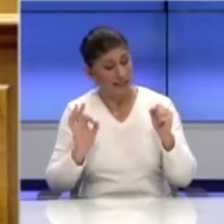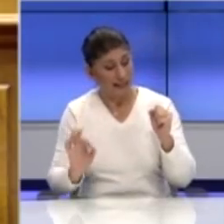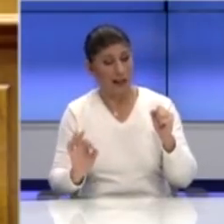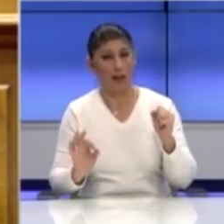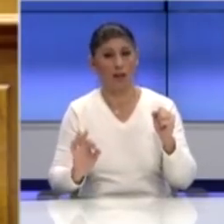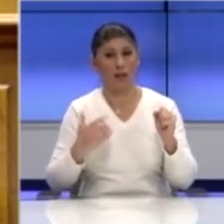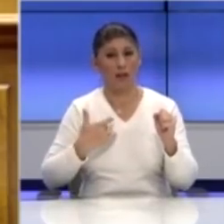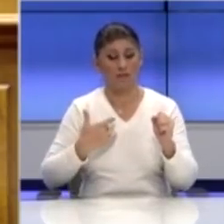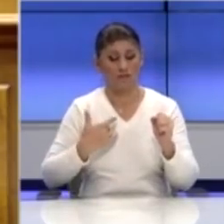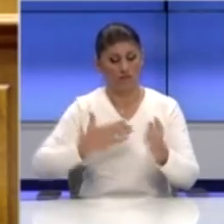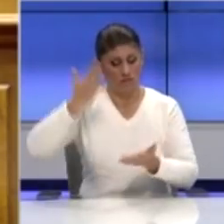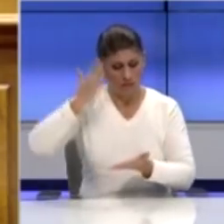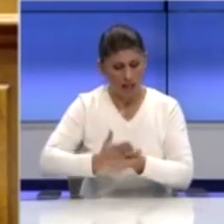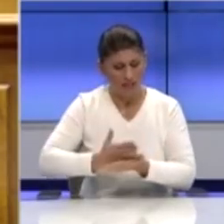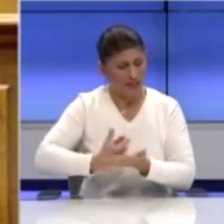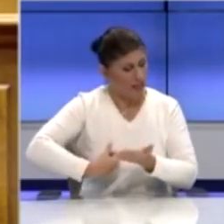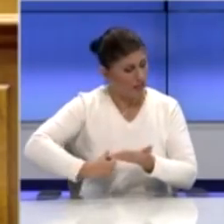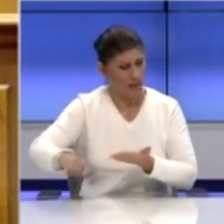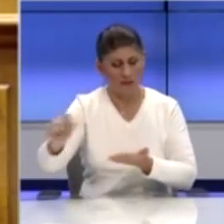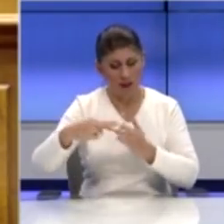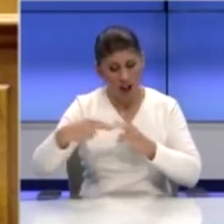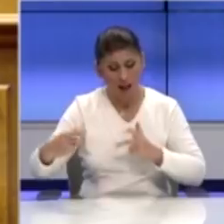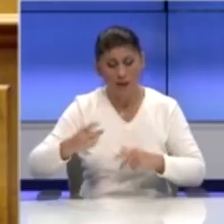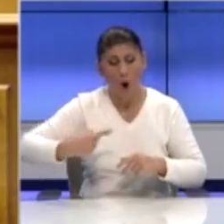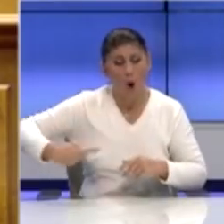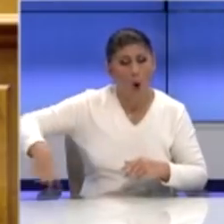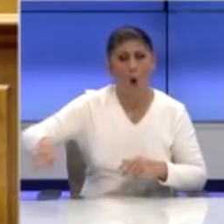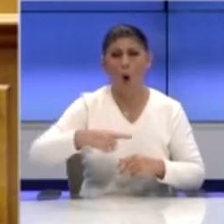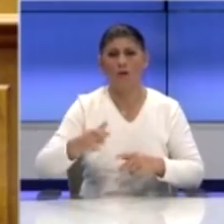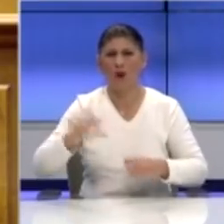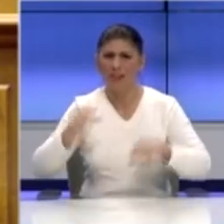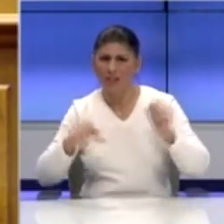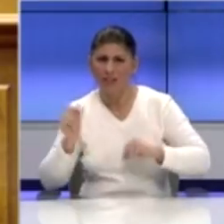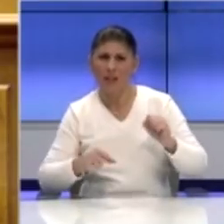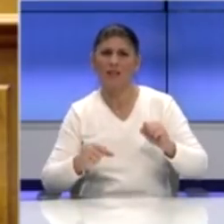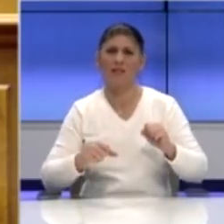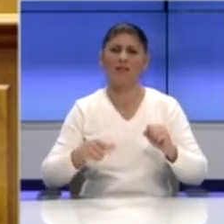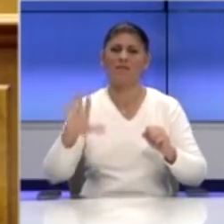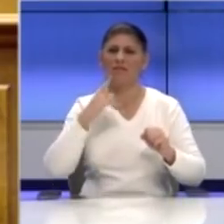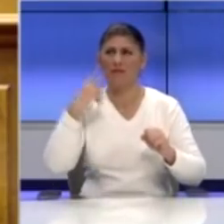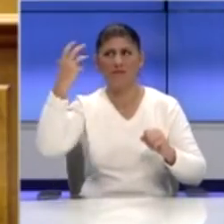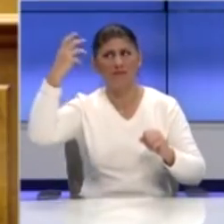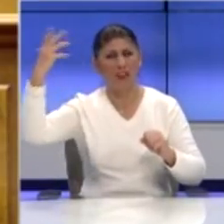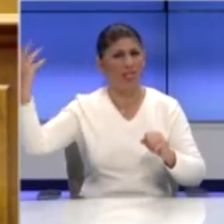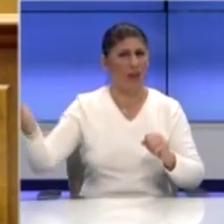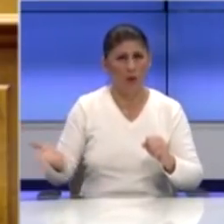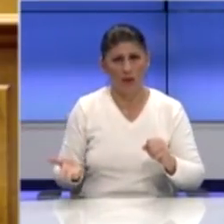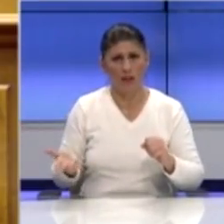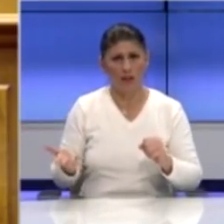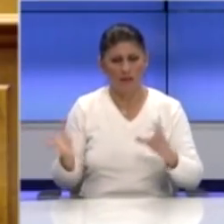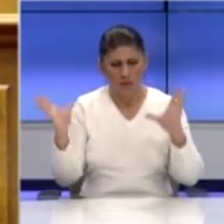είμαστε κάθετα αντίθετοι και εχθροί όλων αυτών των αντιδραστικών ανορθολογικών θεωριών